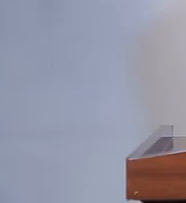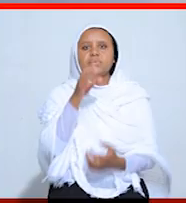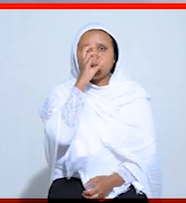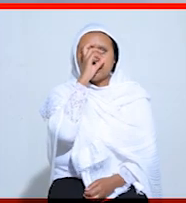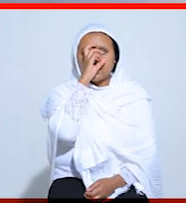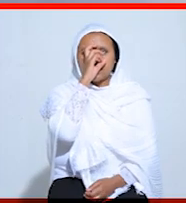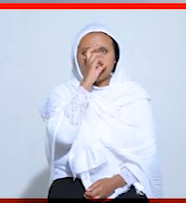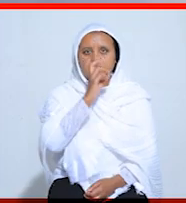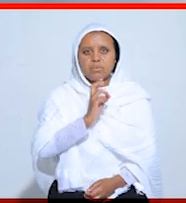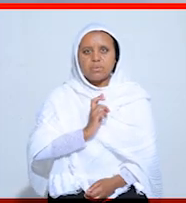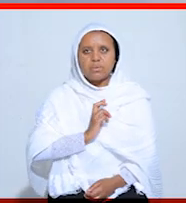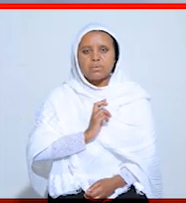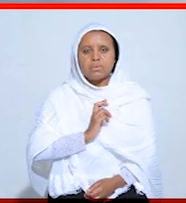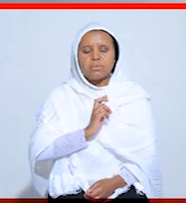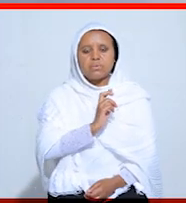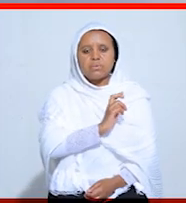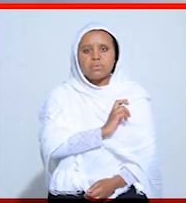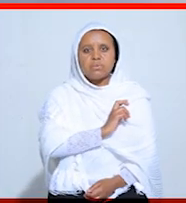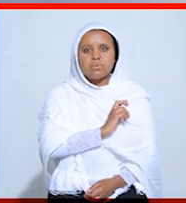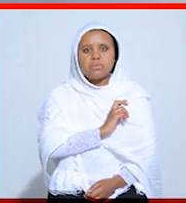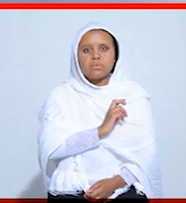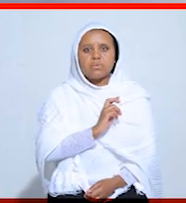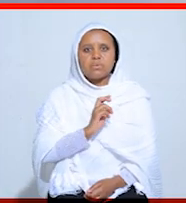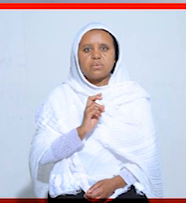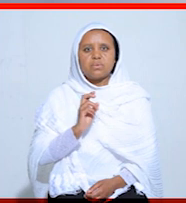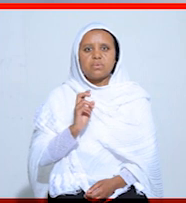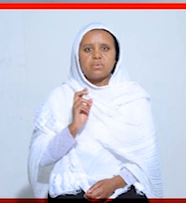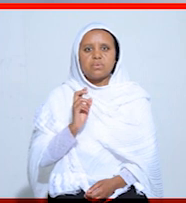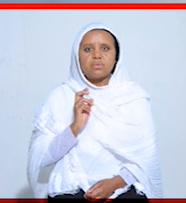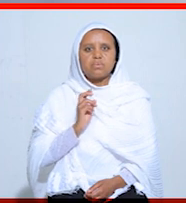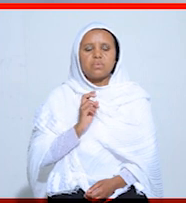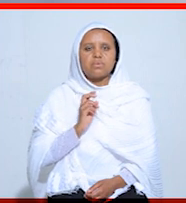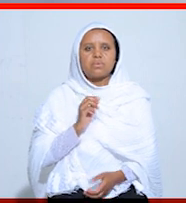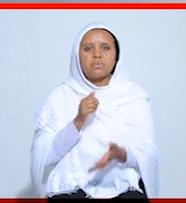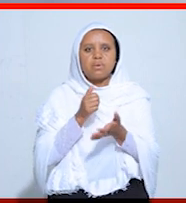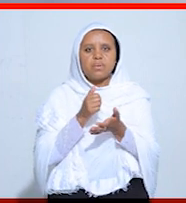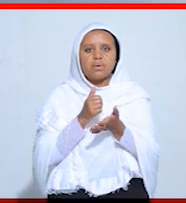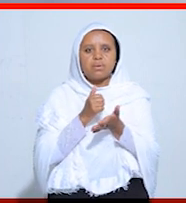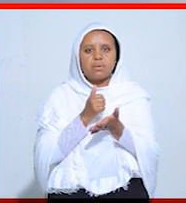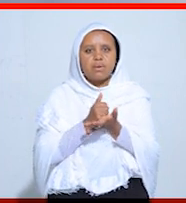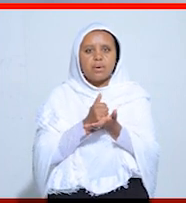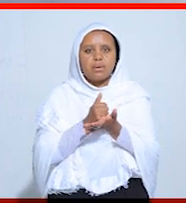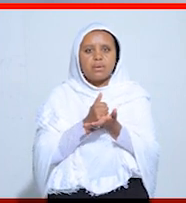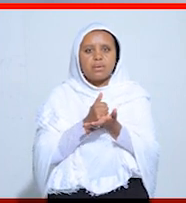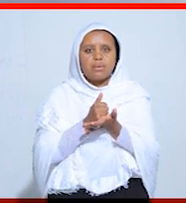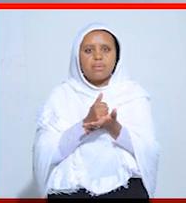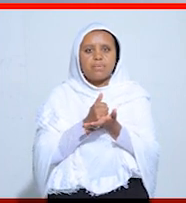በስመ አብ ወወልድ ወመንፈስ ቅዱስ አሃዱ አምላክ አሜን።